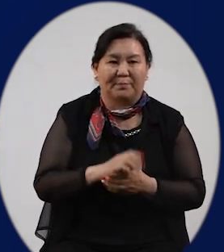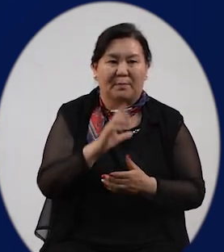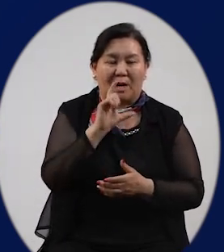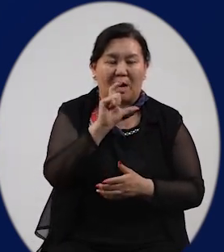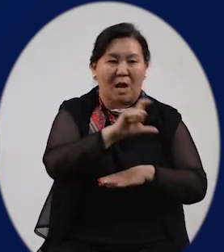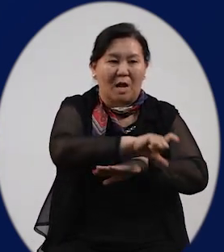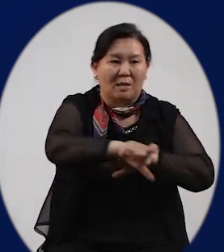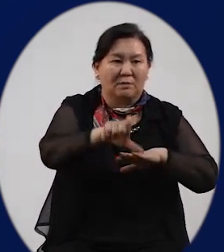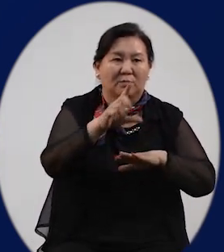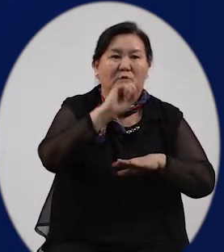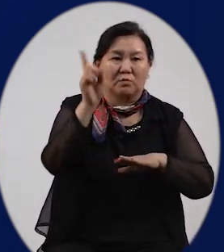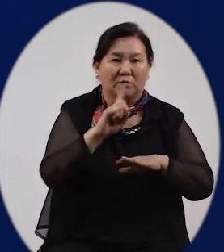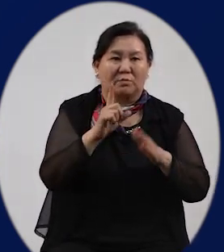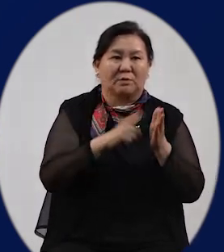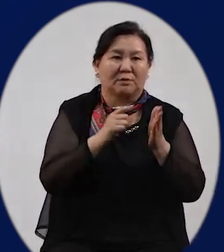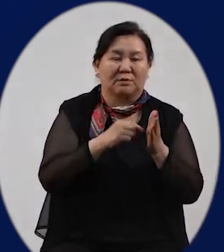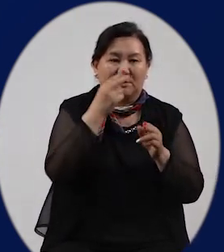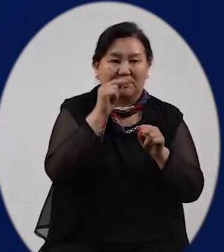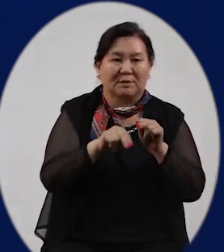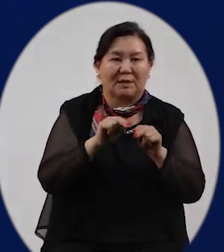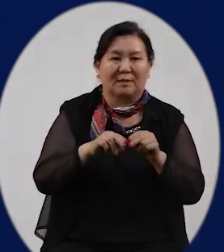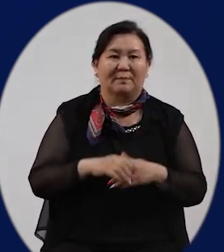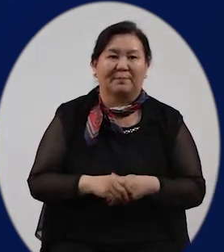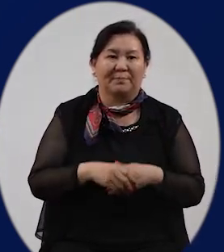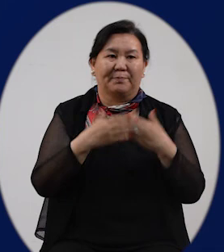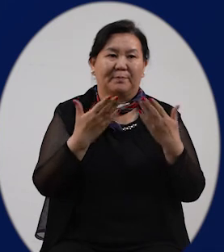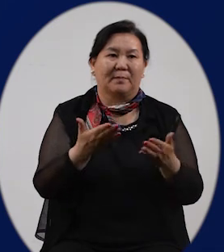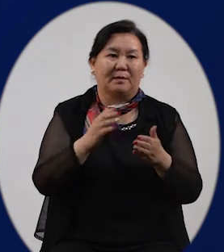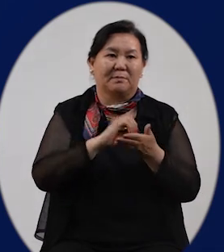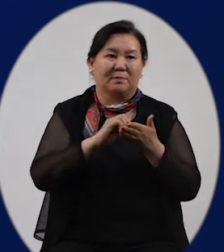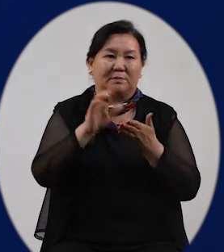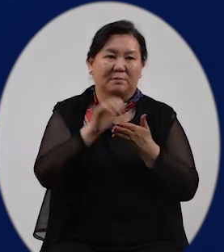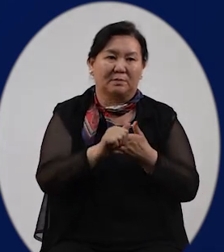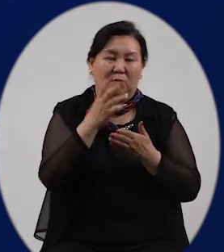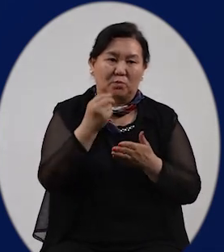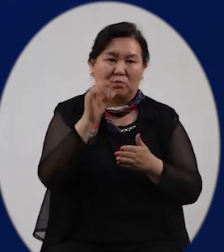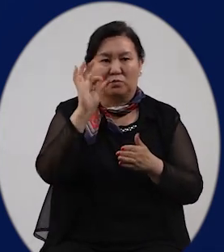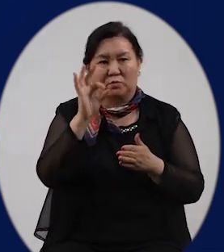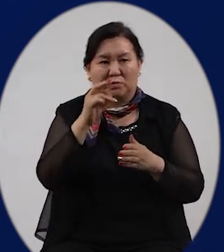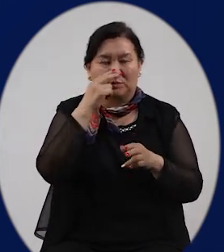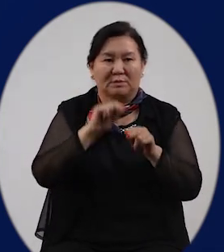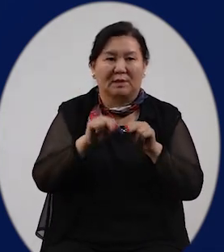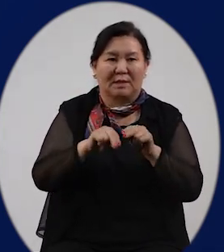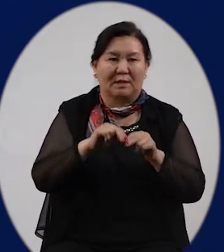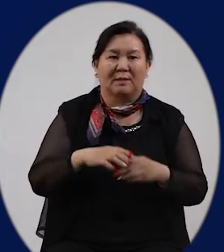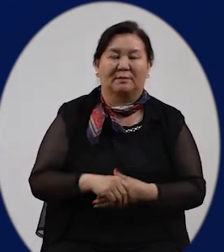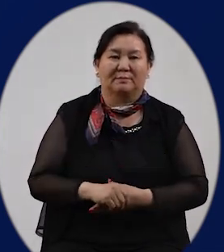Экспортын зөвшөөрөл шаардлагатай эсхийг шалгах. Таны бичиг баримт үнэн зөв эсхийг шалгаарай.